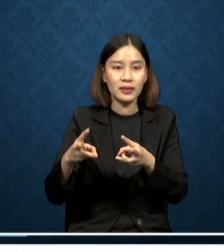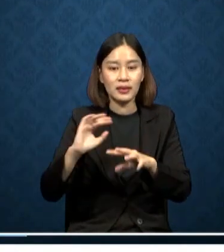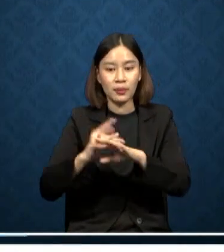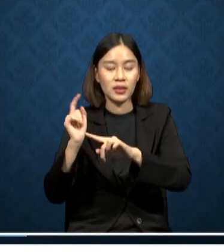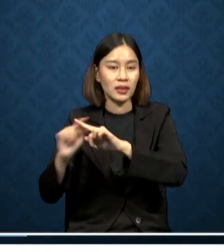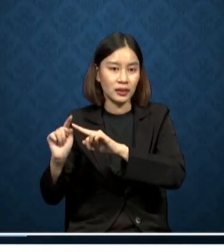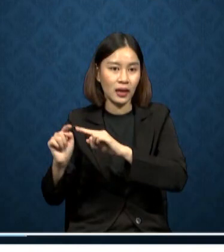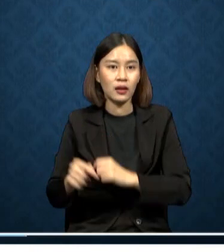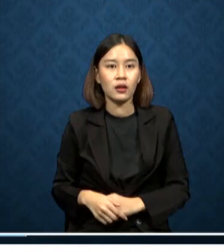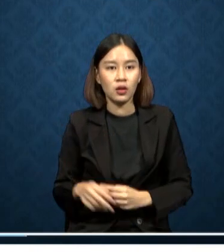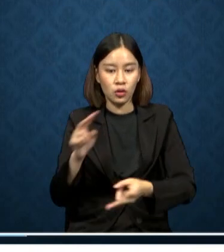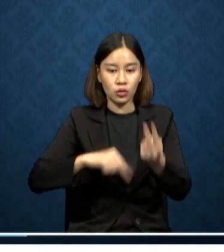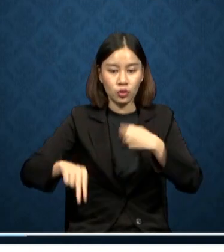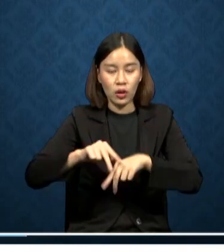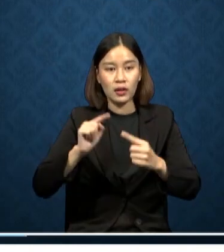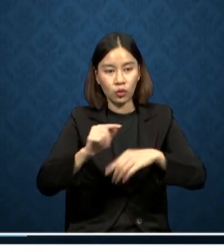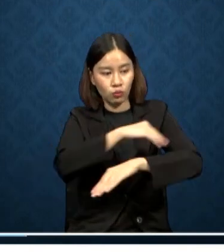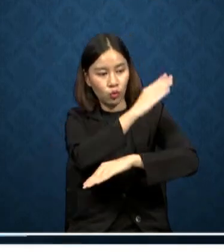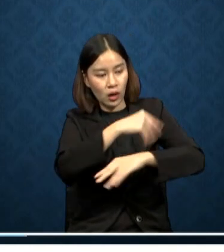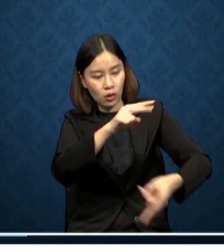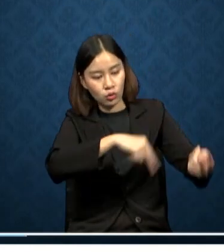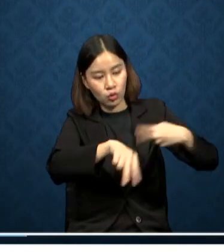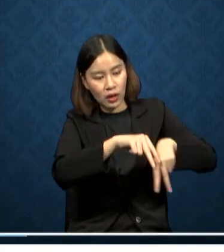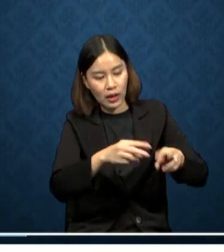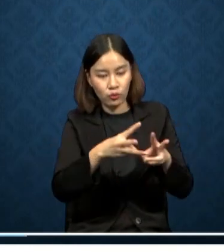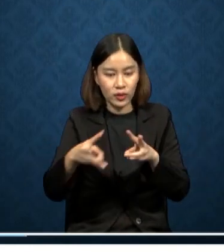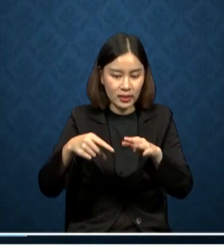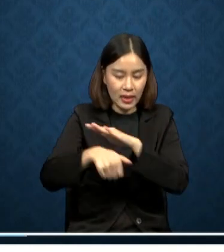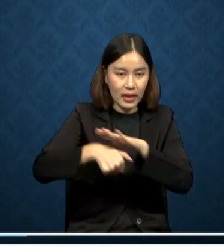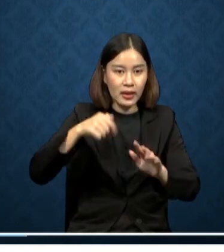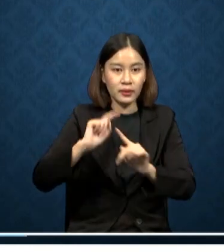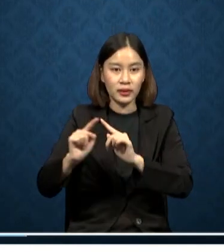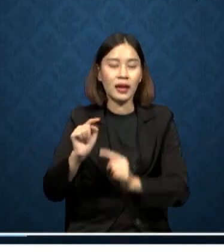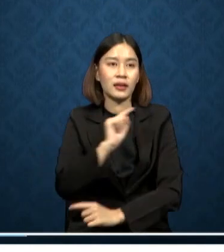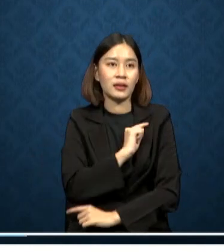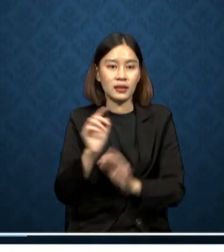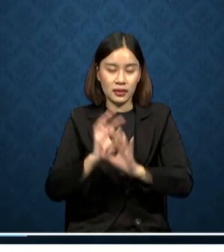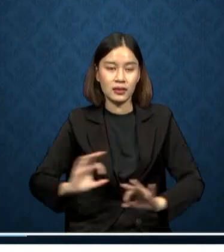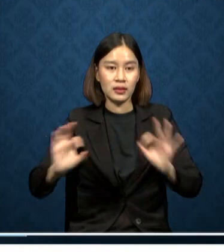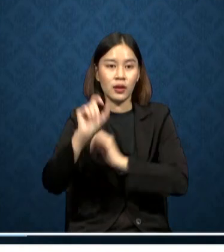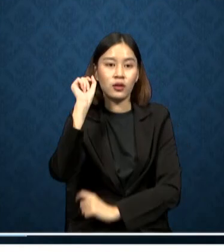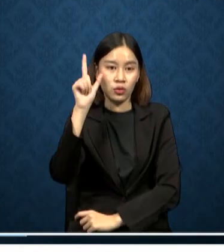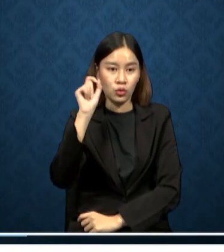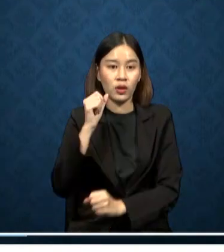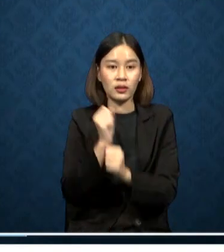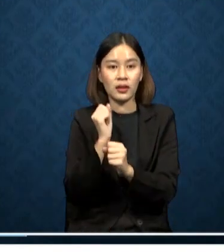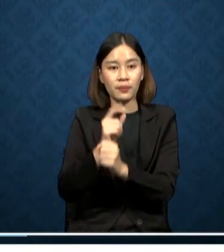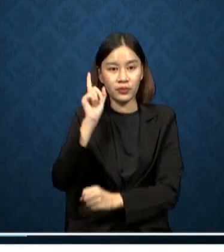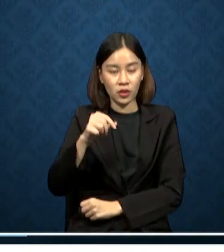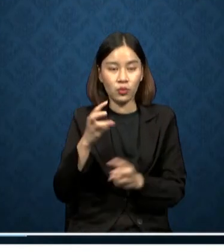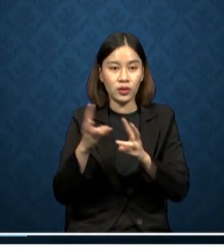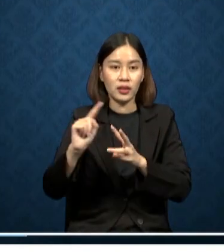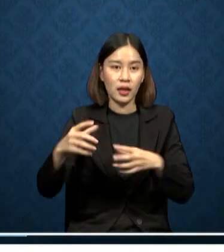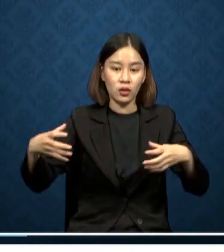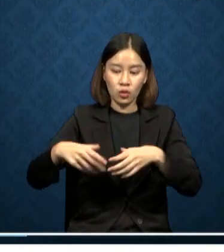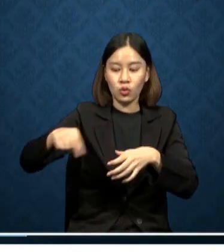ดันั้นการคบคมพ chuyทชายแดนและช่องทางธรรมชาติจึงเป็นพาษกิสําคญเลงดวนที่ตรำเนอนการด้การใช